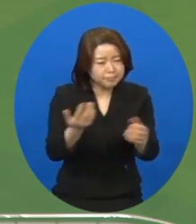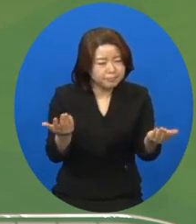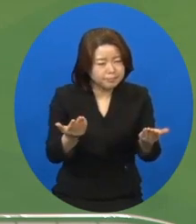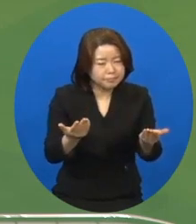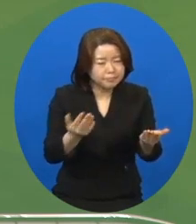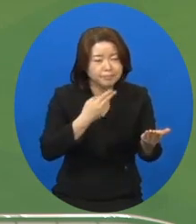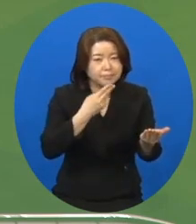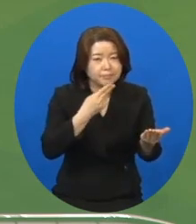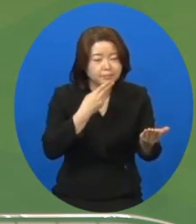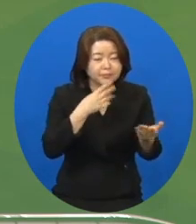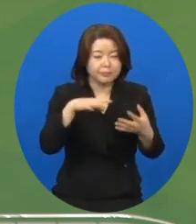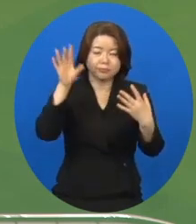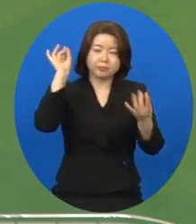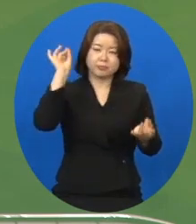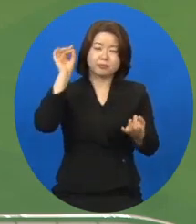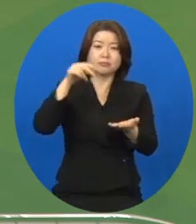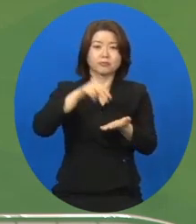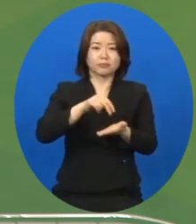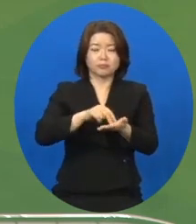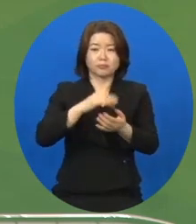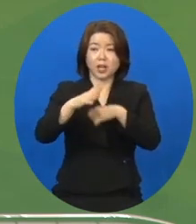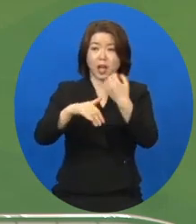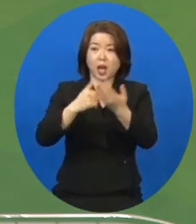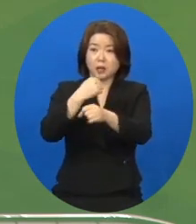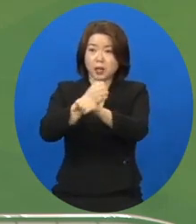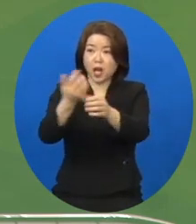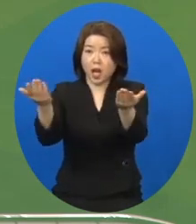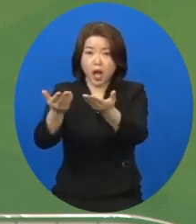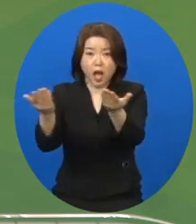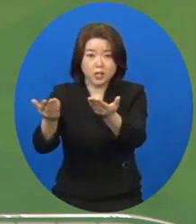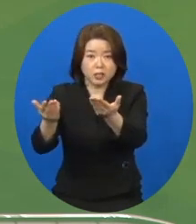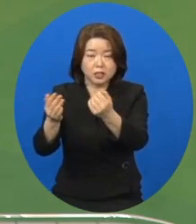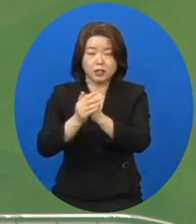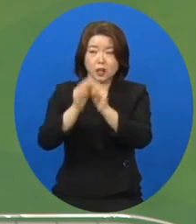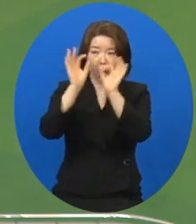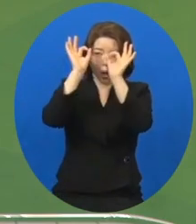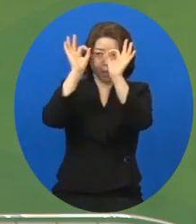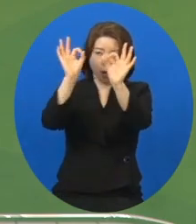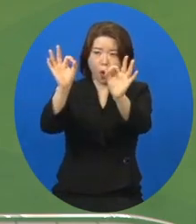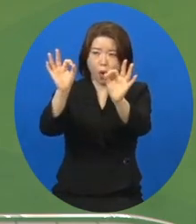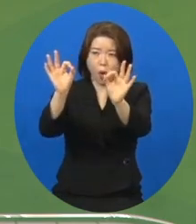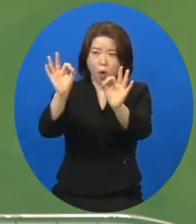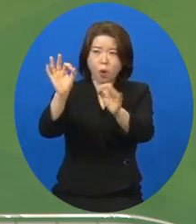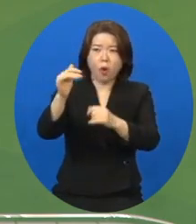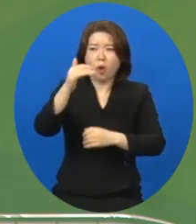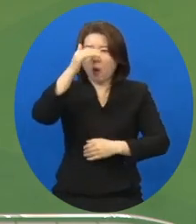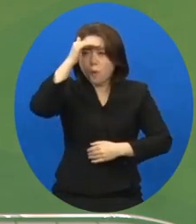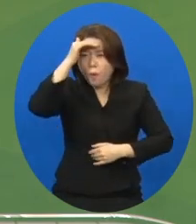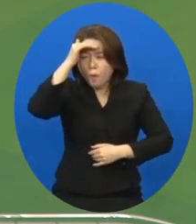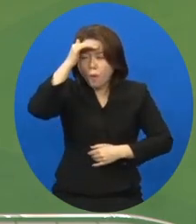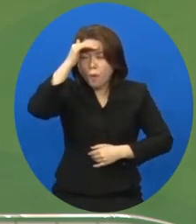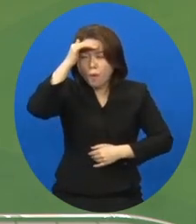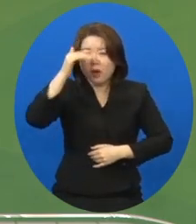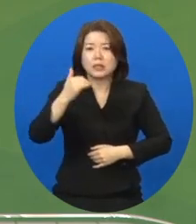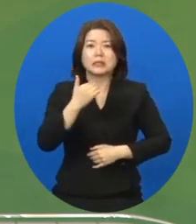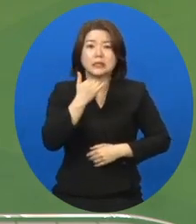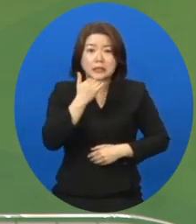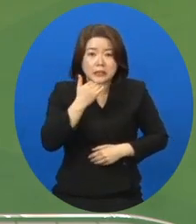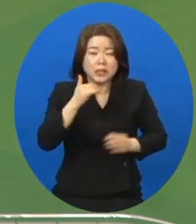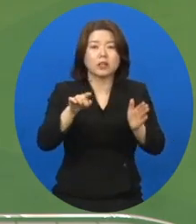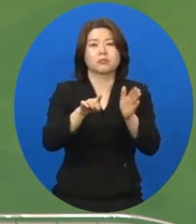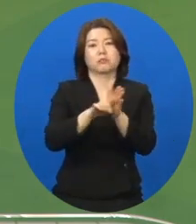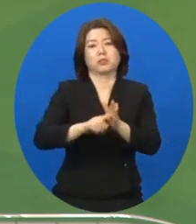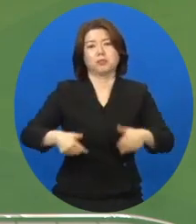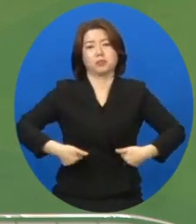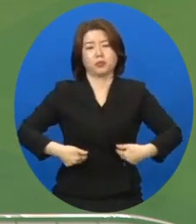그저 가만히 서서 하나님이 하시는 일을 보기만 하는 믿음이 필요합니다.